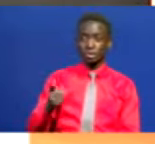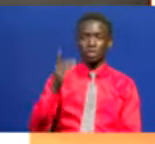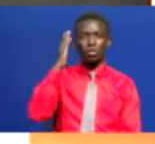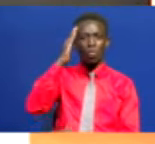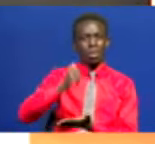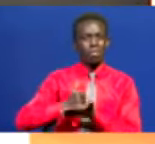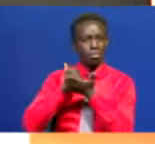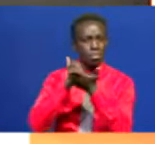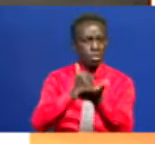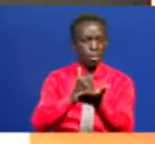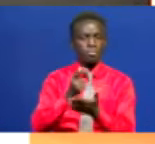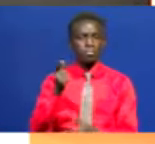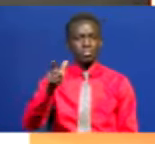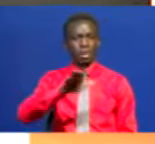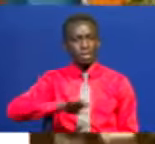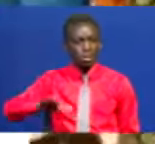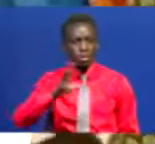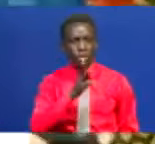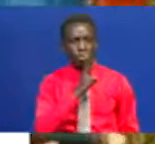kiangazi cha muda mrefu.